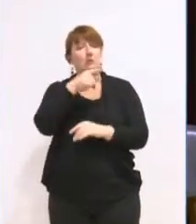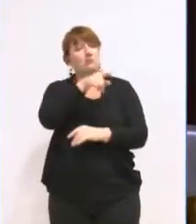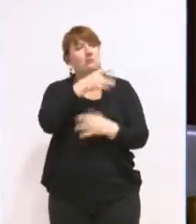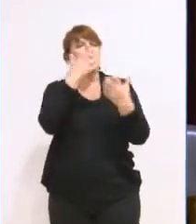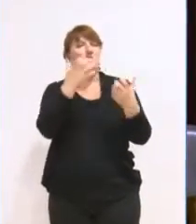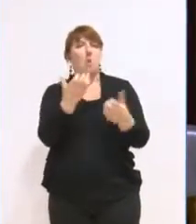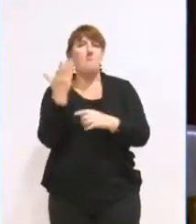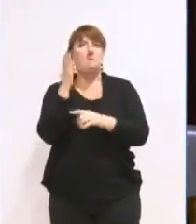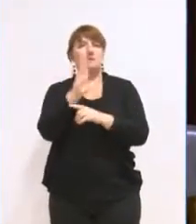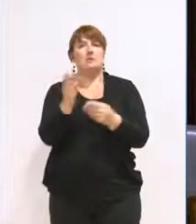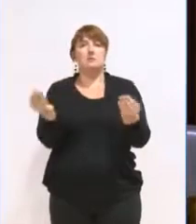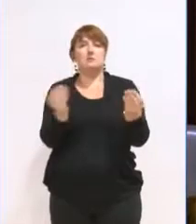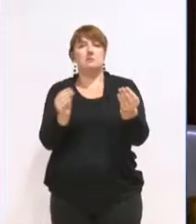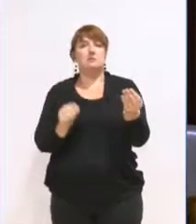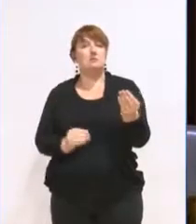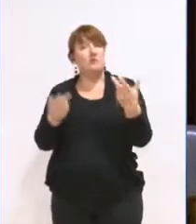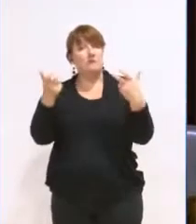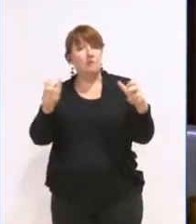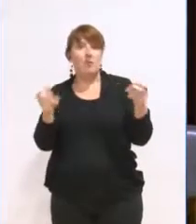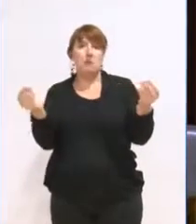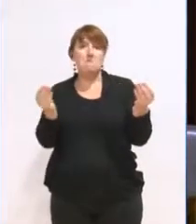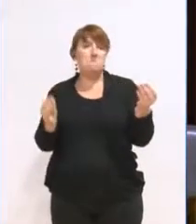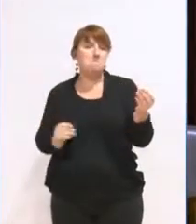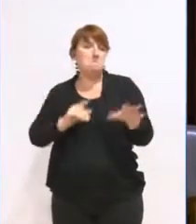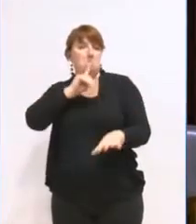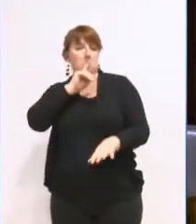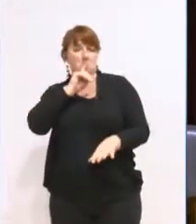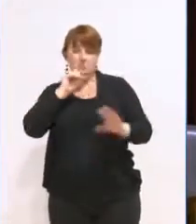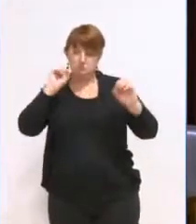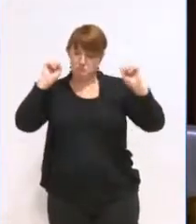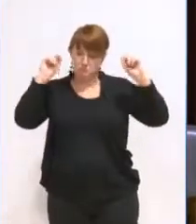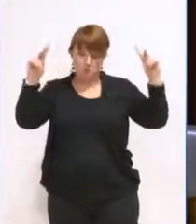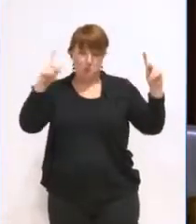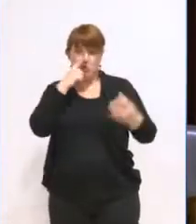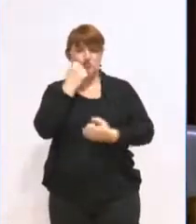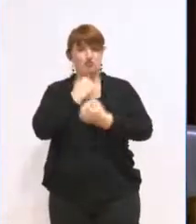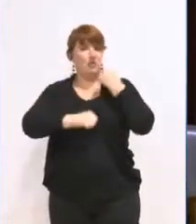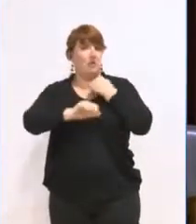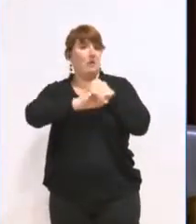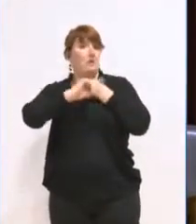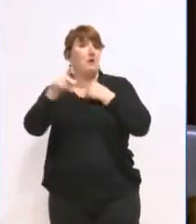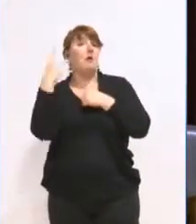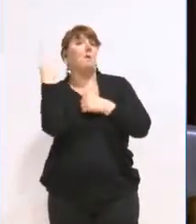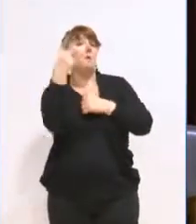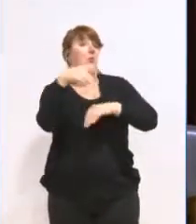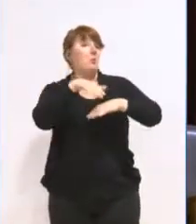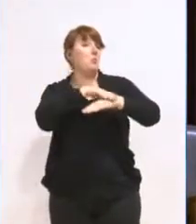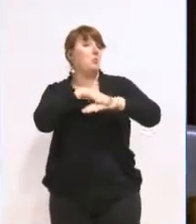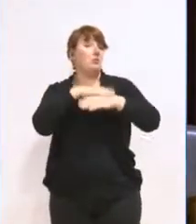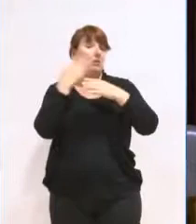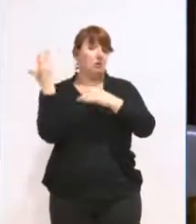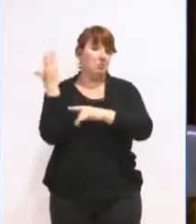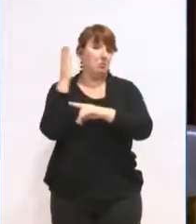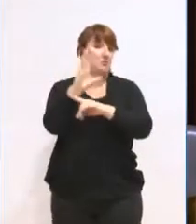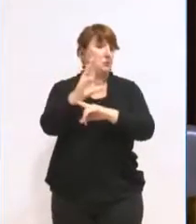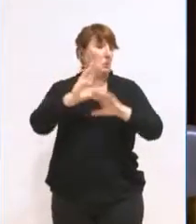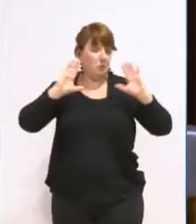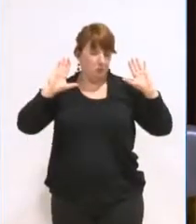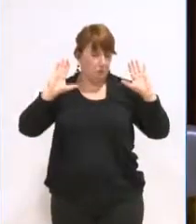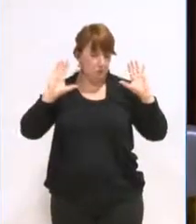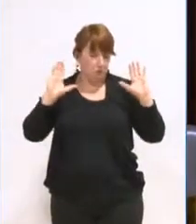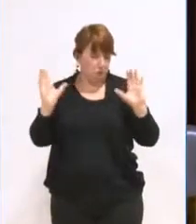présenter, et en cela, moi, je n'y vois aucun inconvénient, vous valorisez vos politiques, nous ne savons